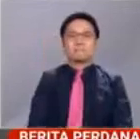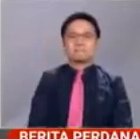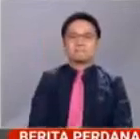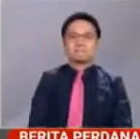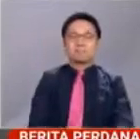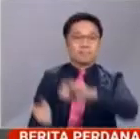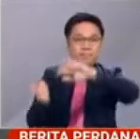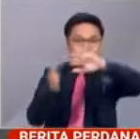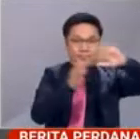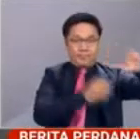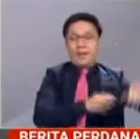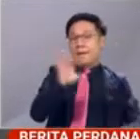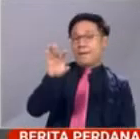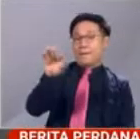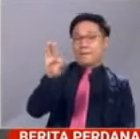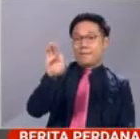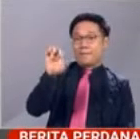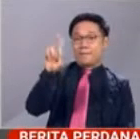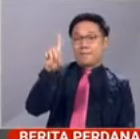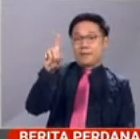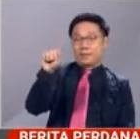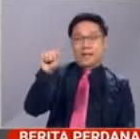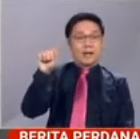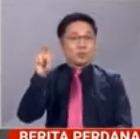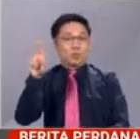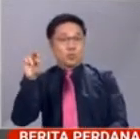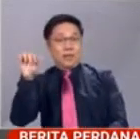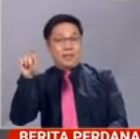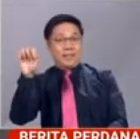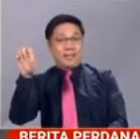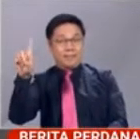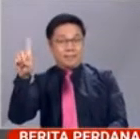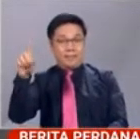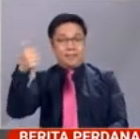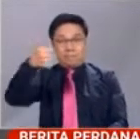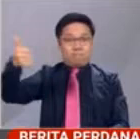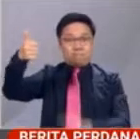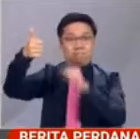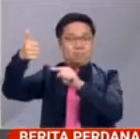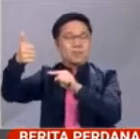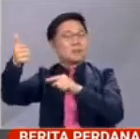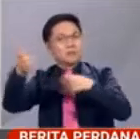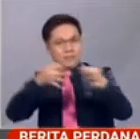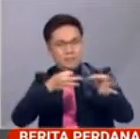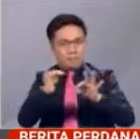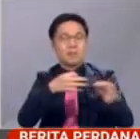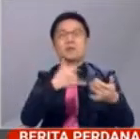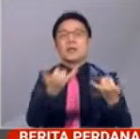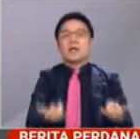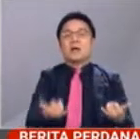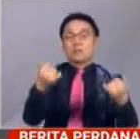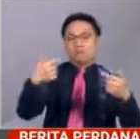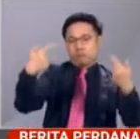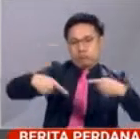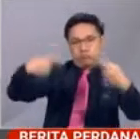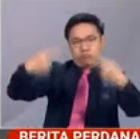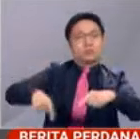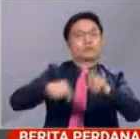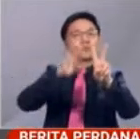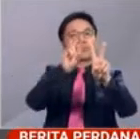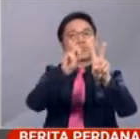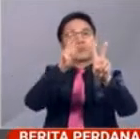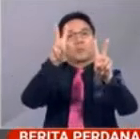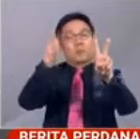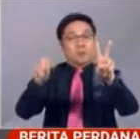Pengendali Felda United Mohd Nizam Jamil beranggapan menghabiskan Liga Super 2020 dengan memperbaiki kedudukan musim